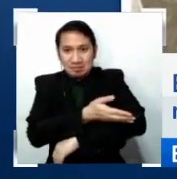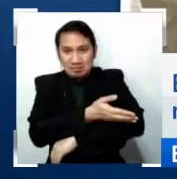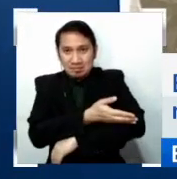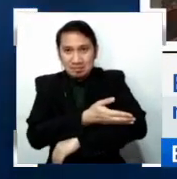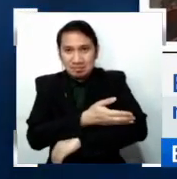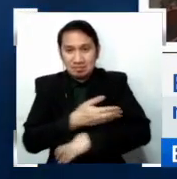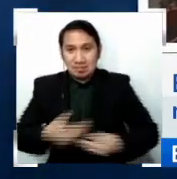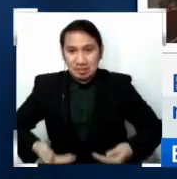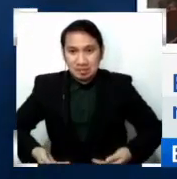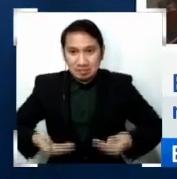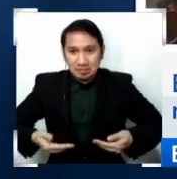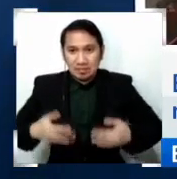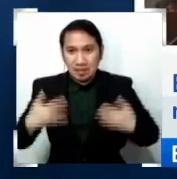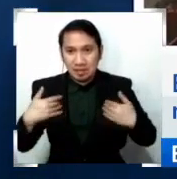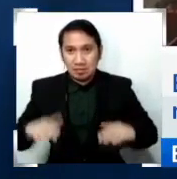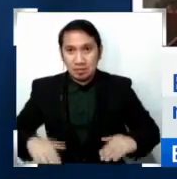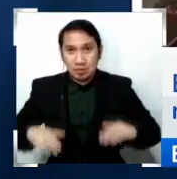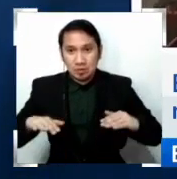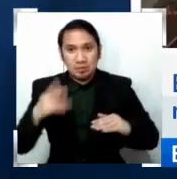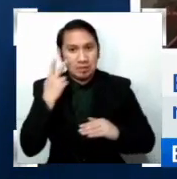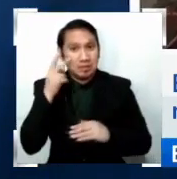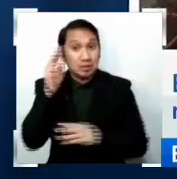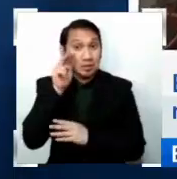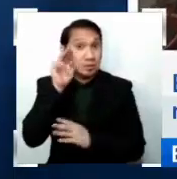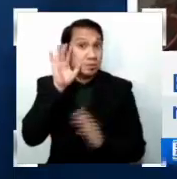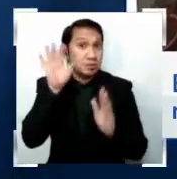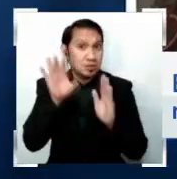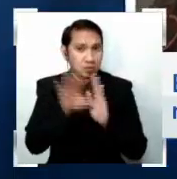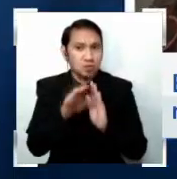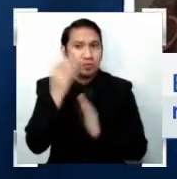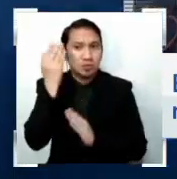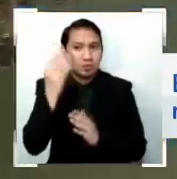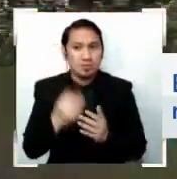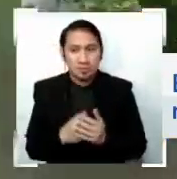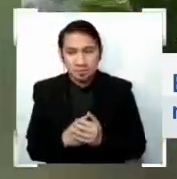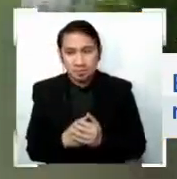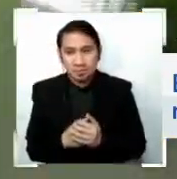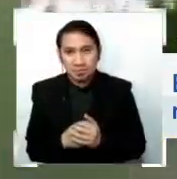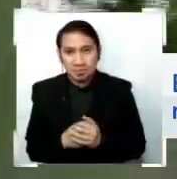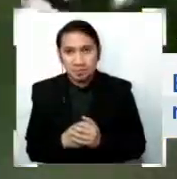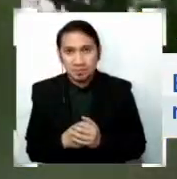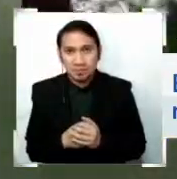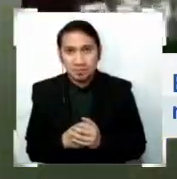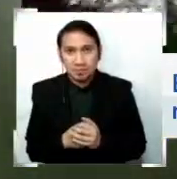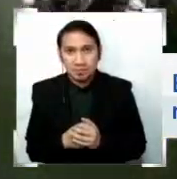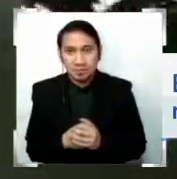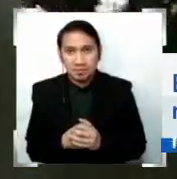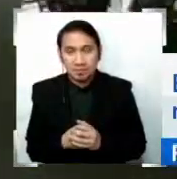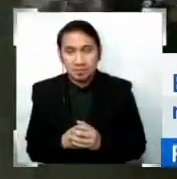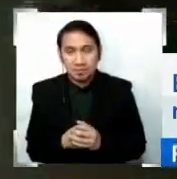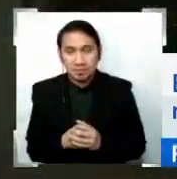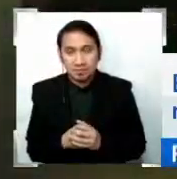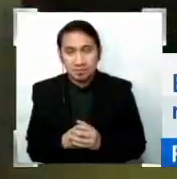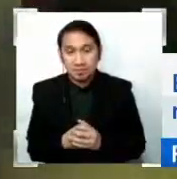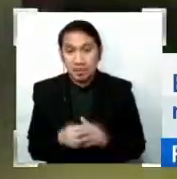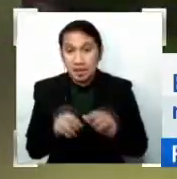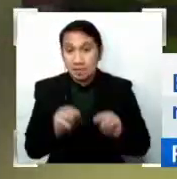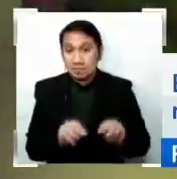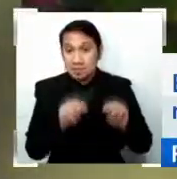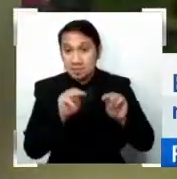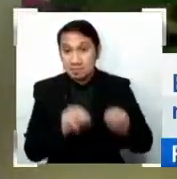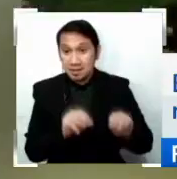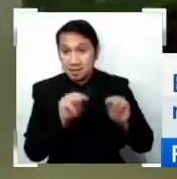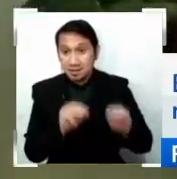ilang palayan. Hanggang bewang pa ang taas sa ilang residential area. Sa Masbate, pabugso-bugso